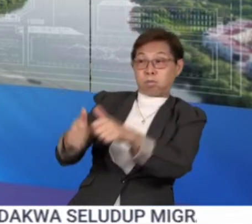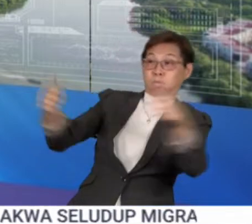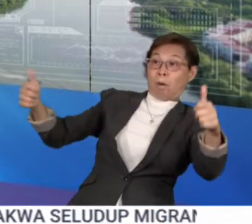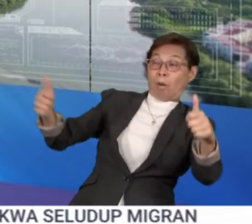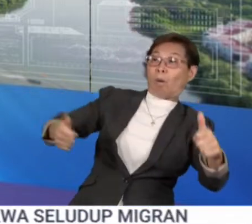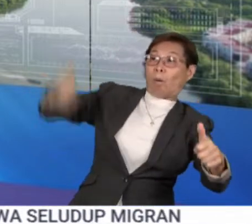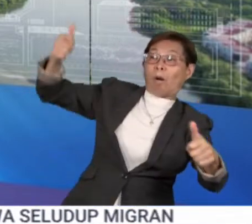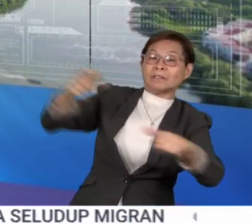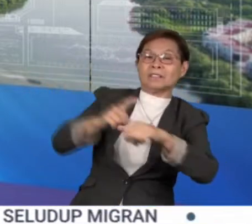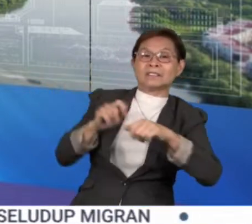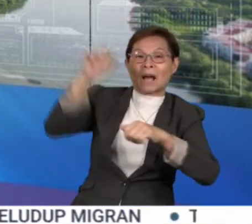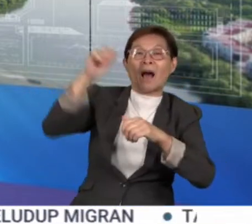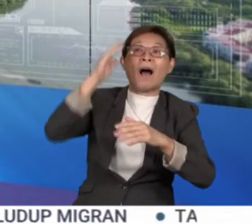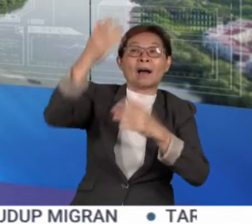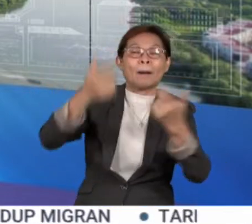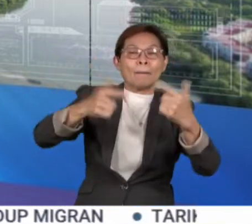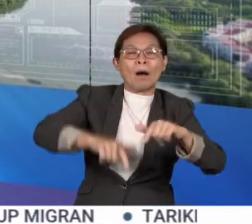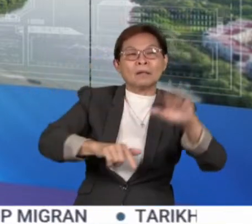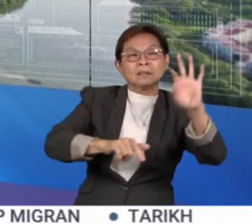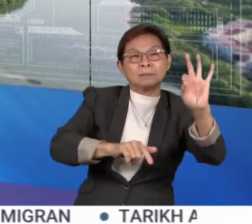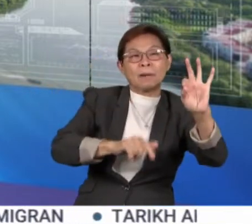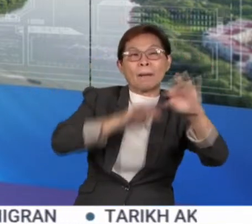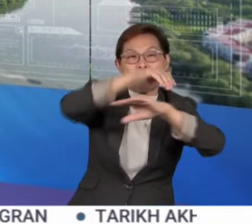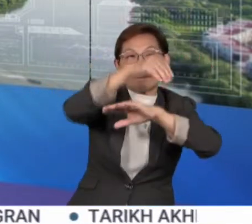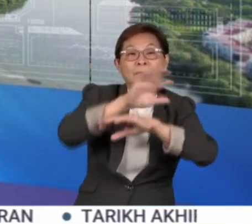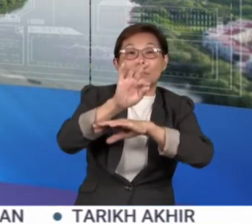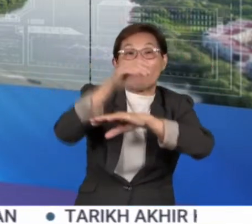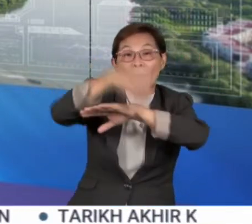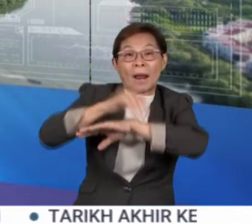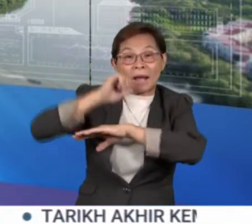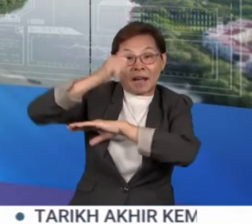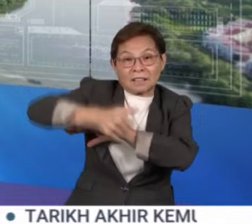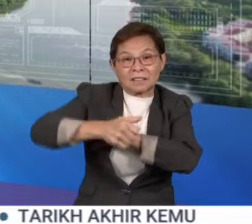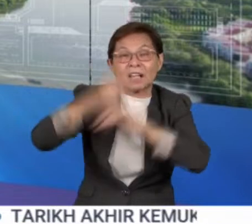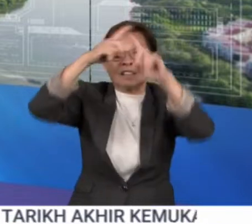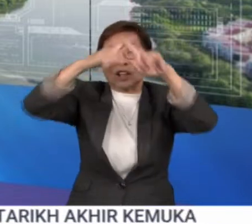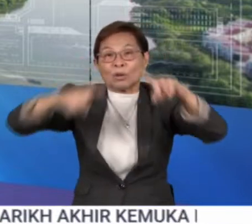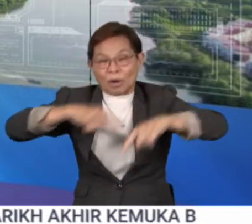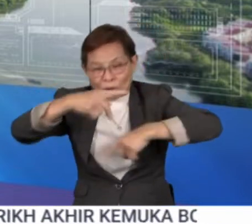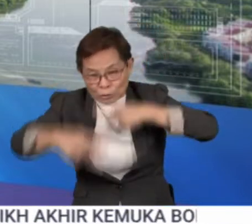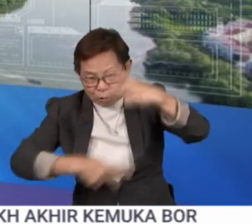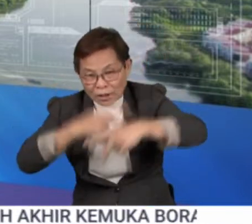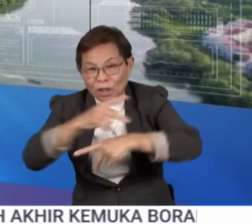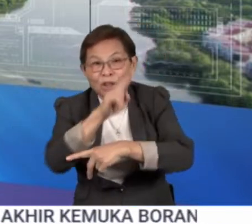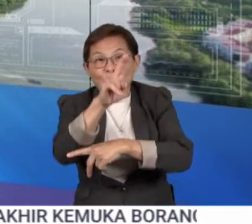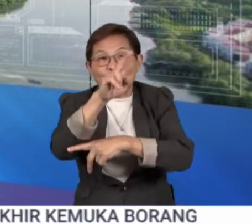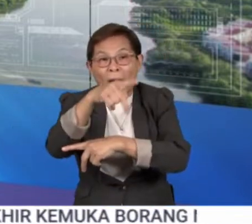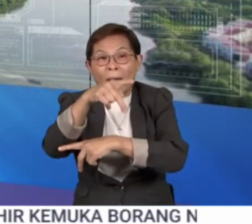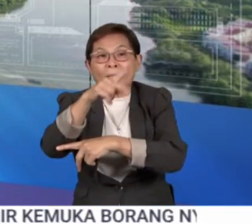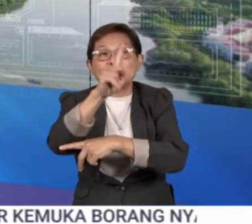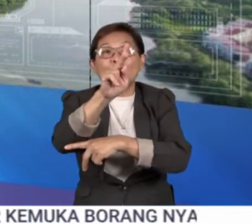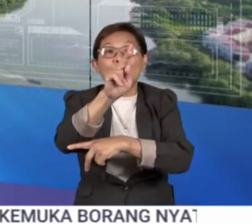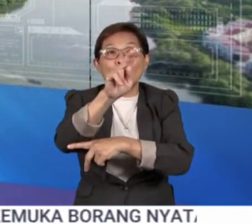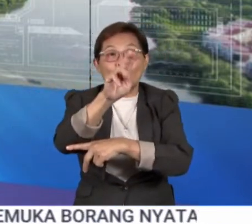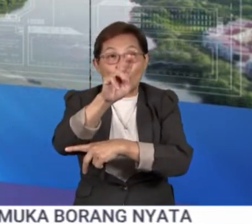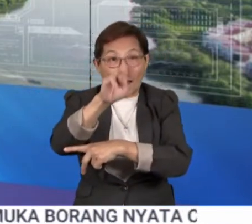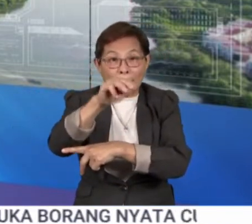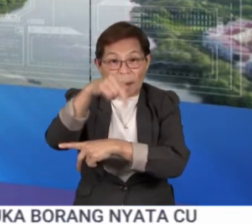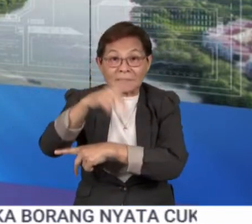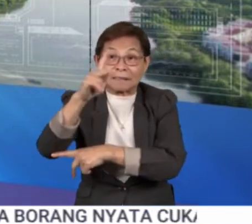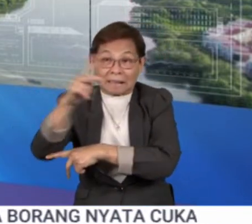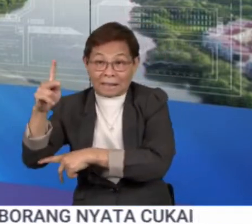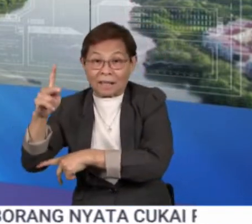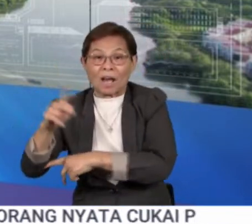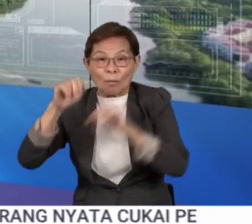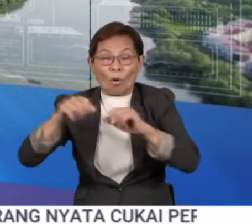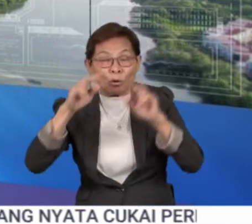Kemuncak pertandingan bakal berlangsung 9 malam esok di Dewan Recital Universiti Malaysia Sabah UMS Kota Kinabalu, yang